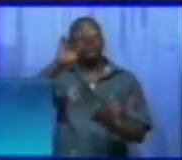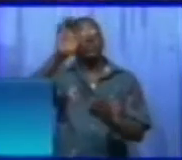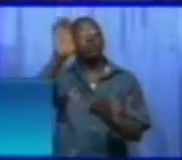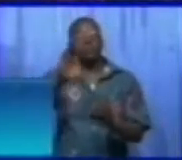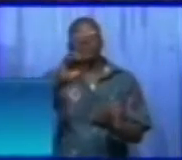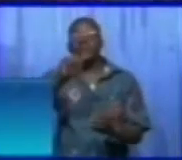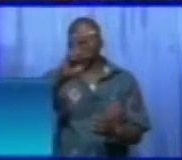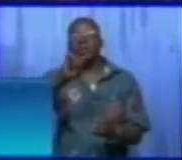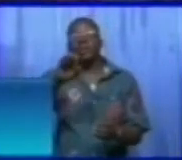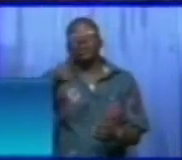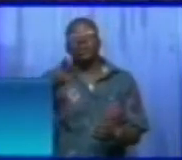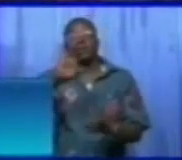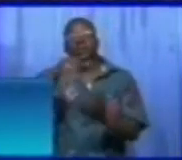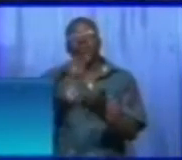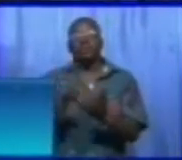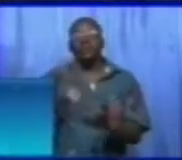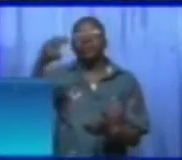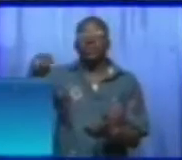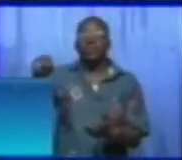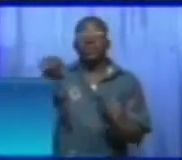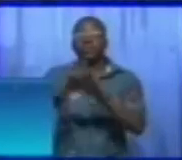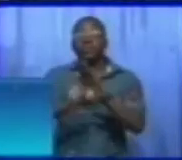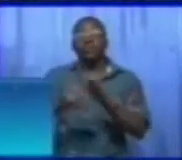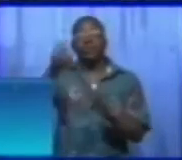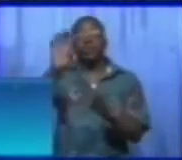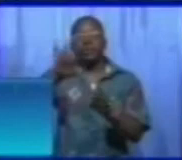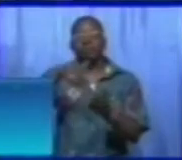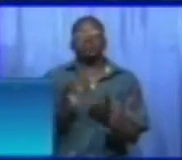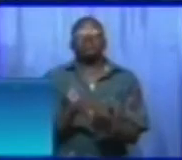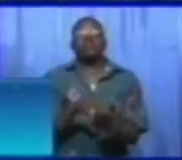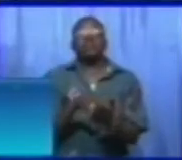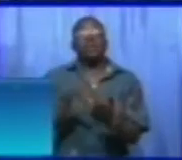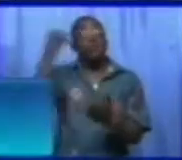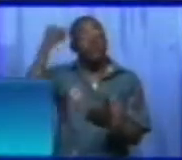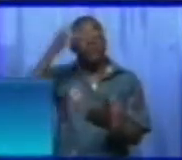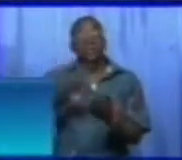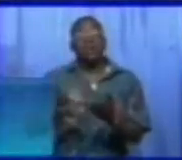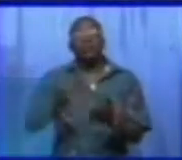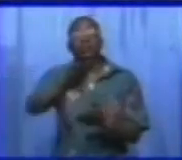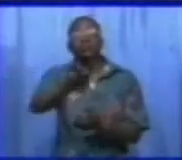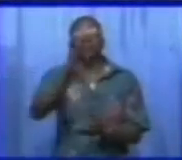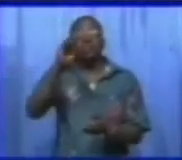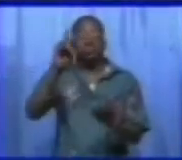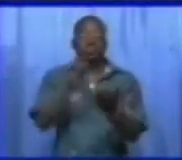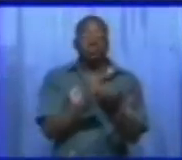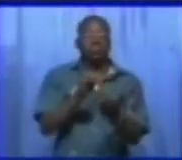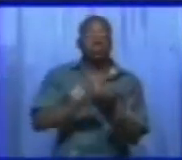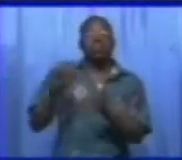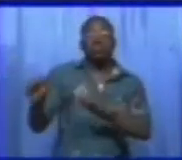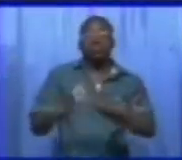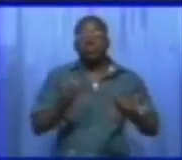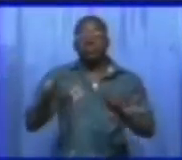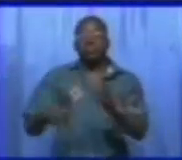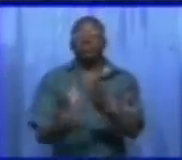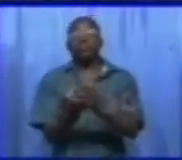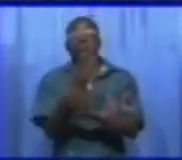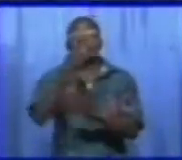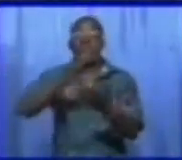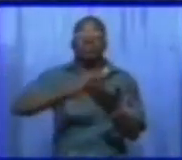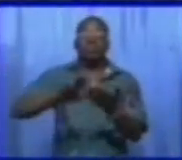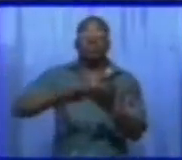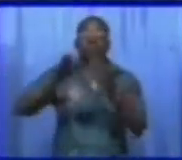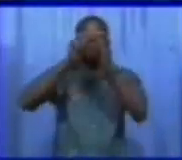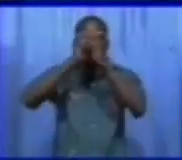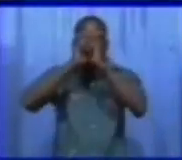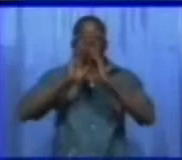du Centre-Est, du Centre-Nord, du Sud-Ouest, du Nord et du Centre est qu'ils se réfèrent à ce document dans leurs actions de promotion de la tolérance et de la